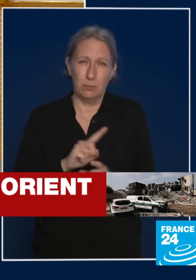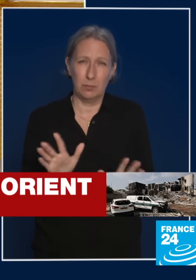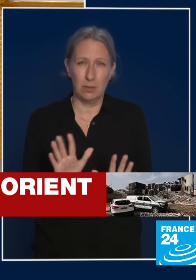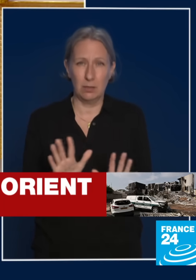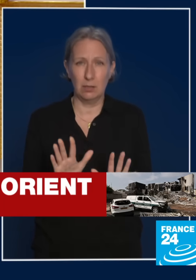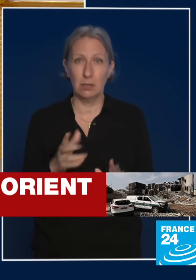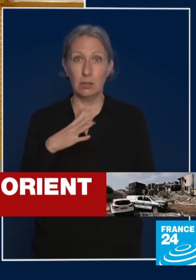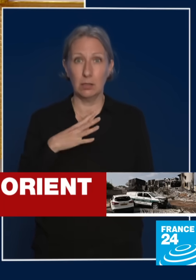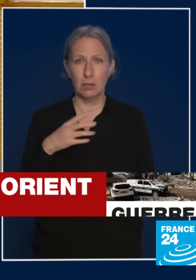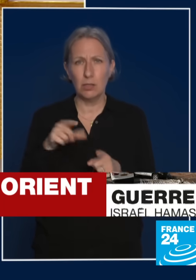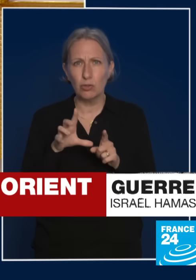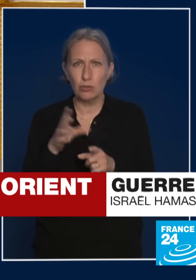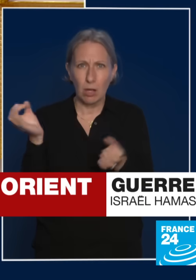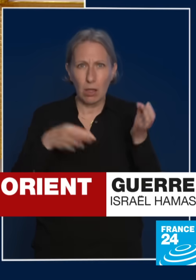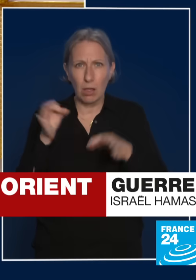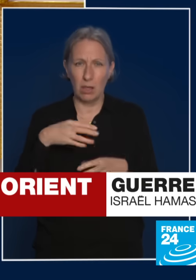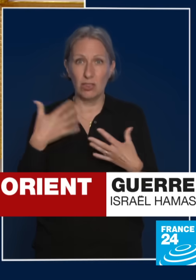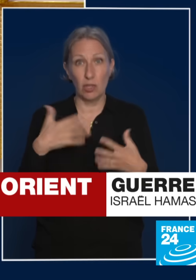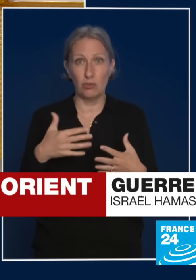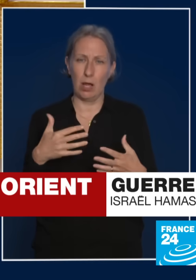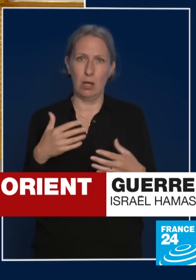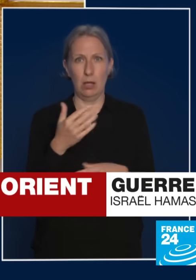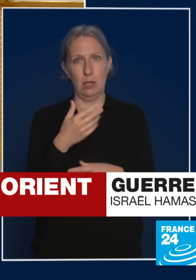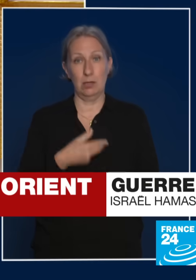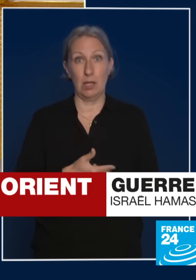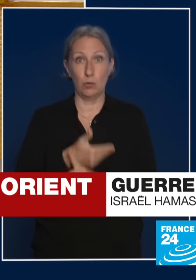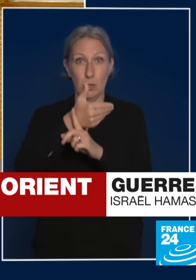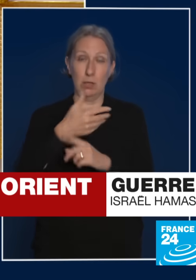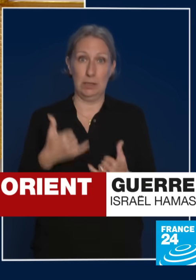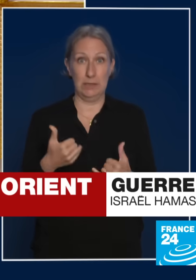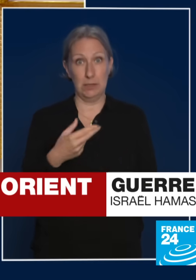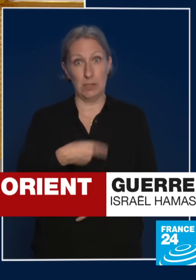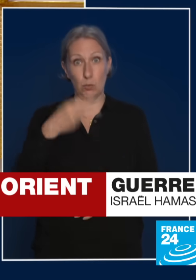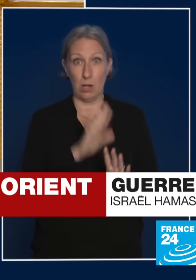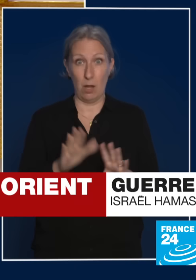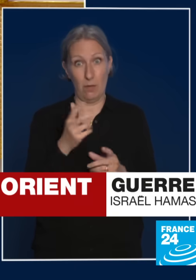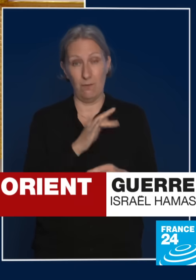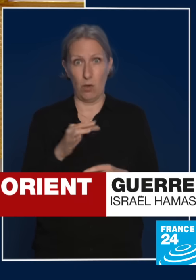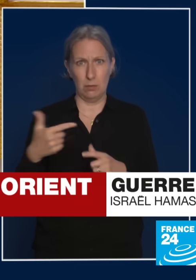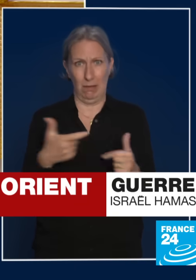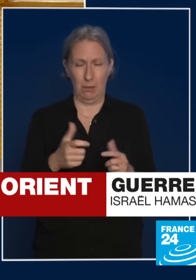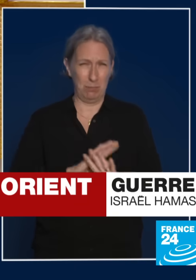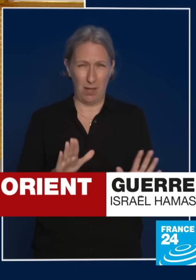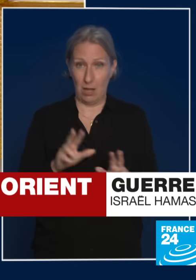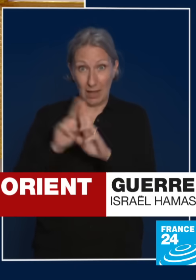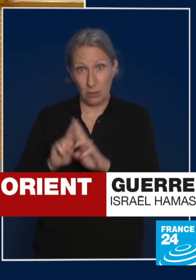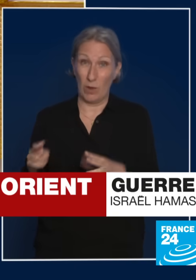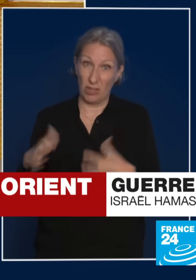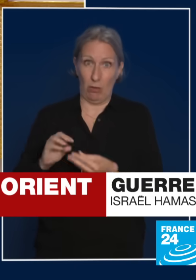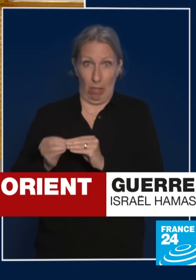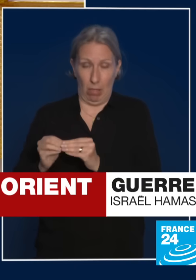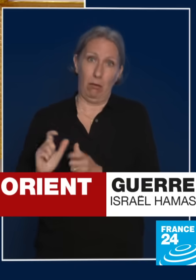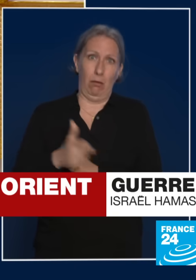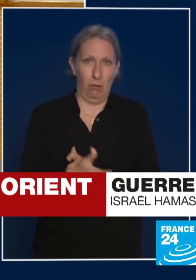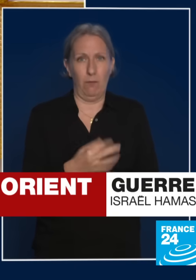calcul des fractures national aux fractures internationales et ne cédons rien face à